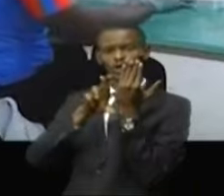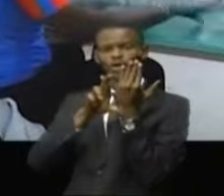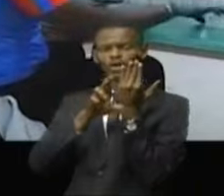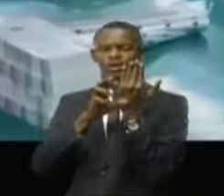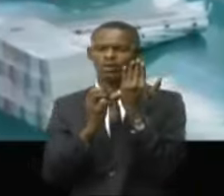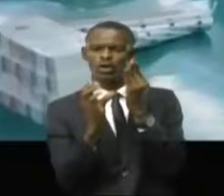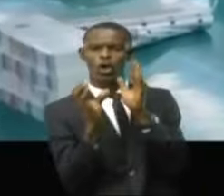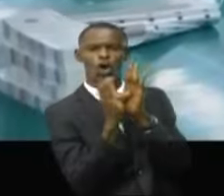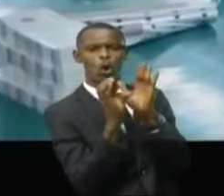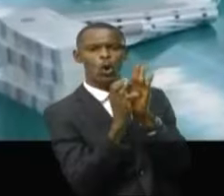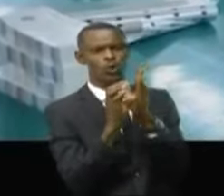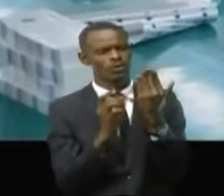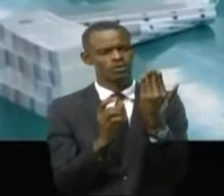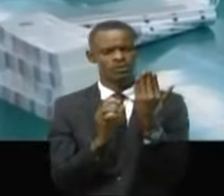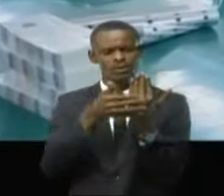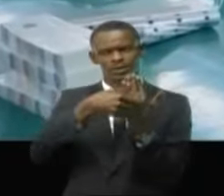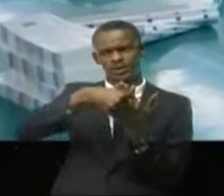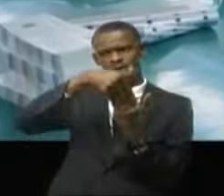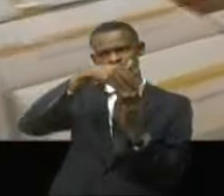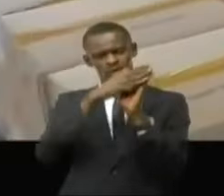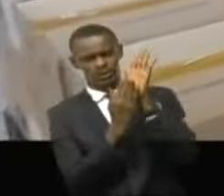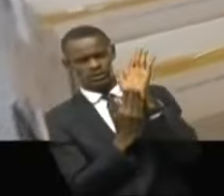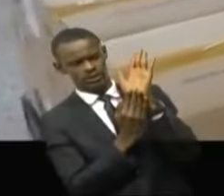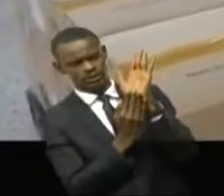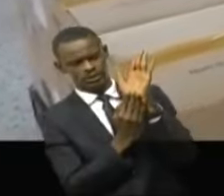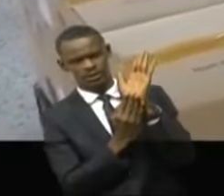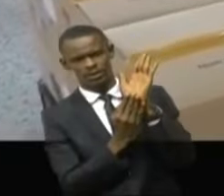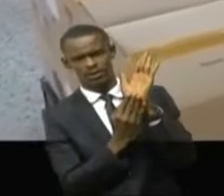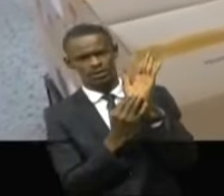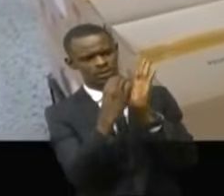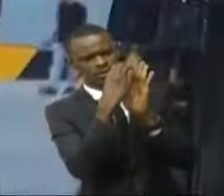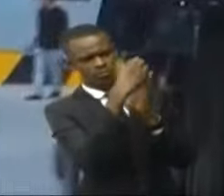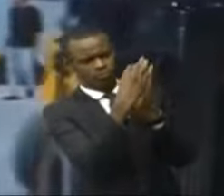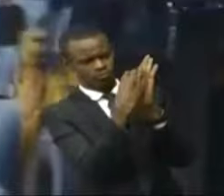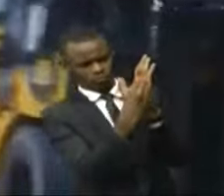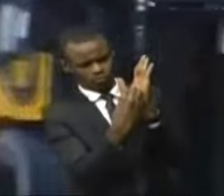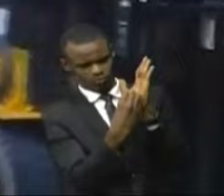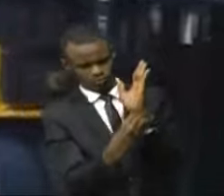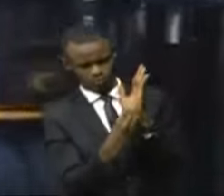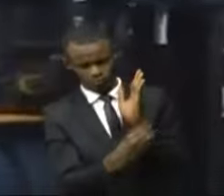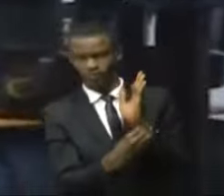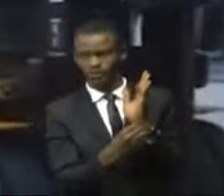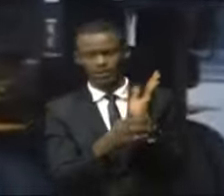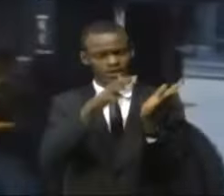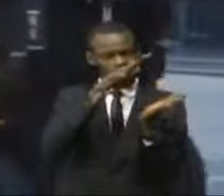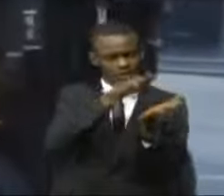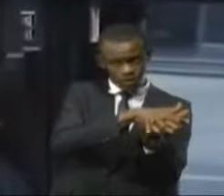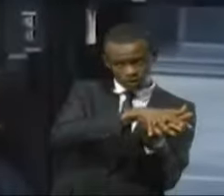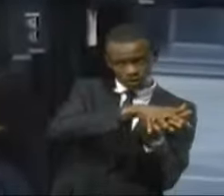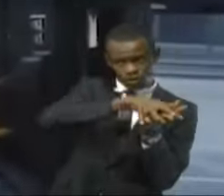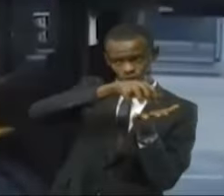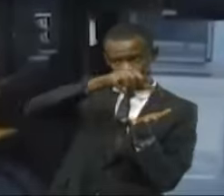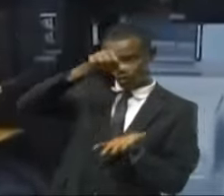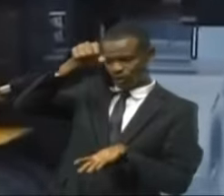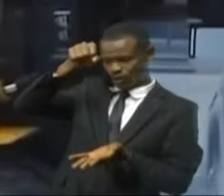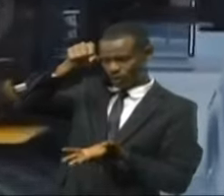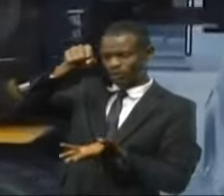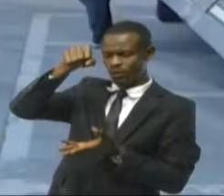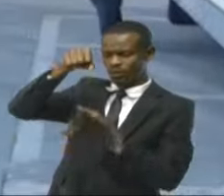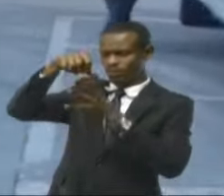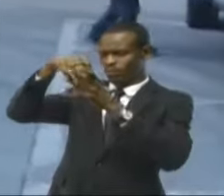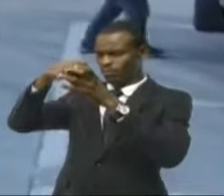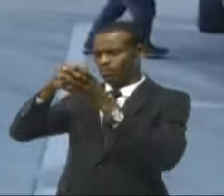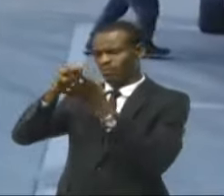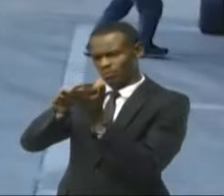et enfin le conditionnement avant la palettisation, le filmage et le transfert dans une zone tampon avant l'embarquement